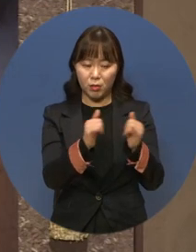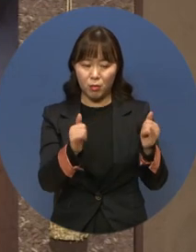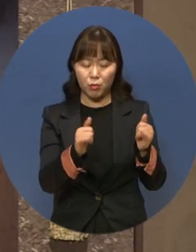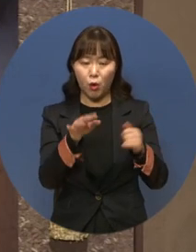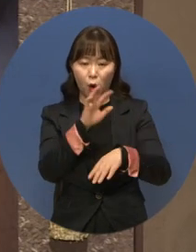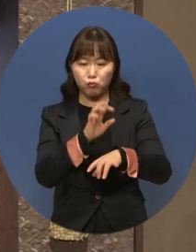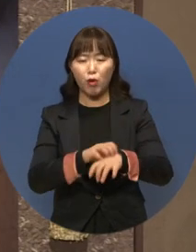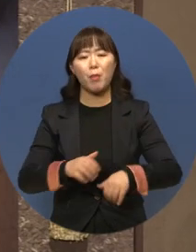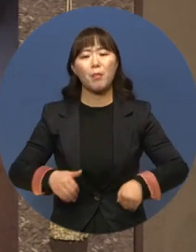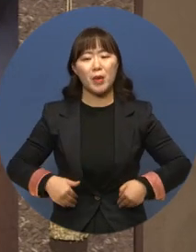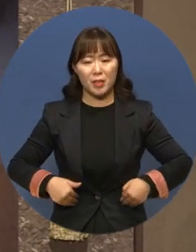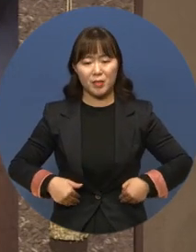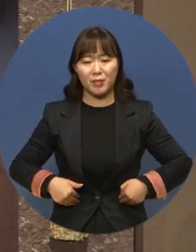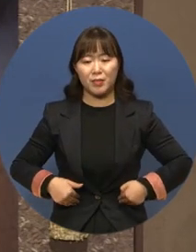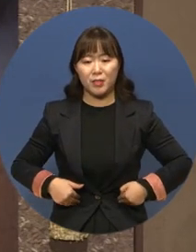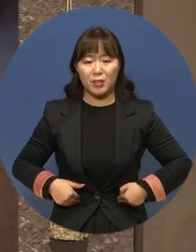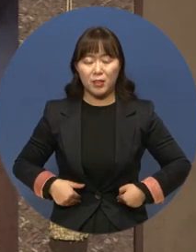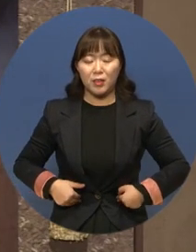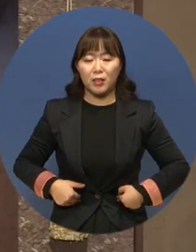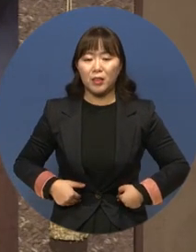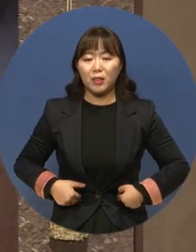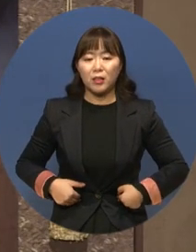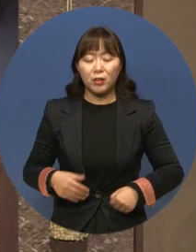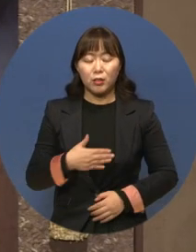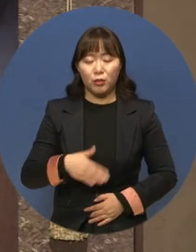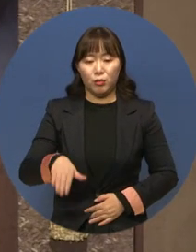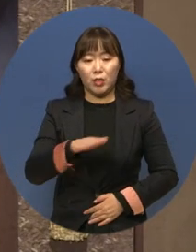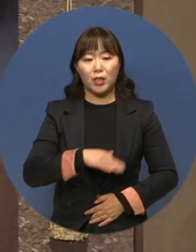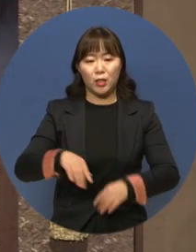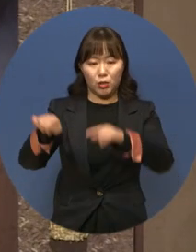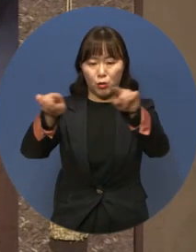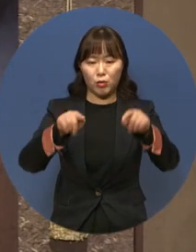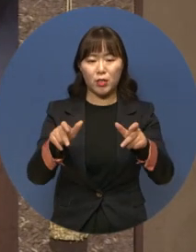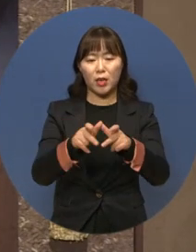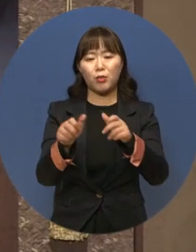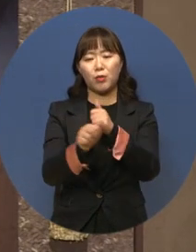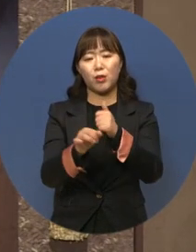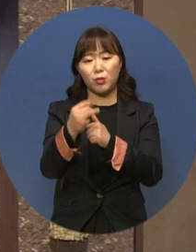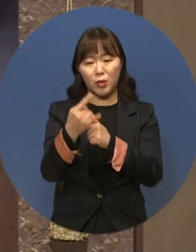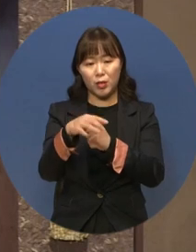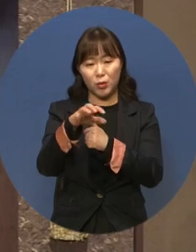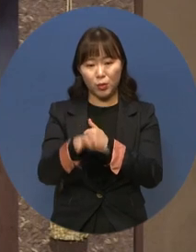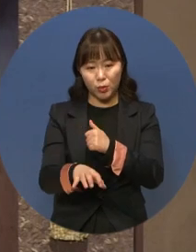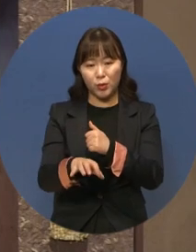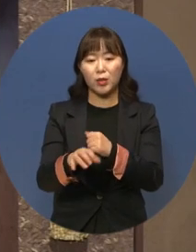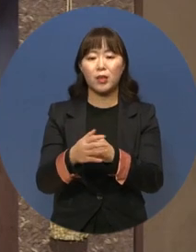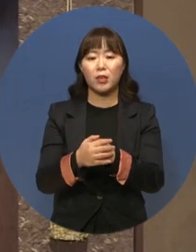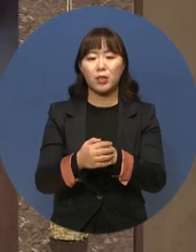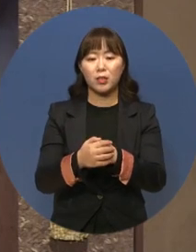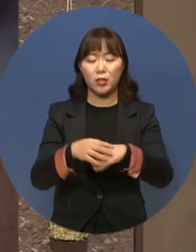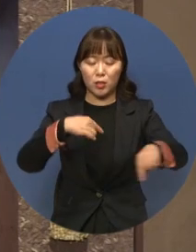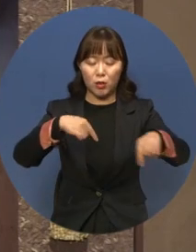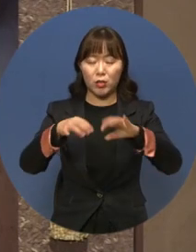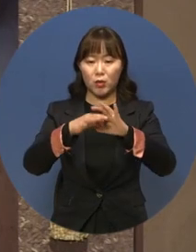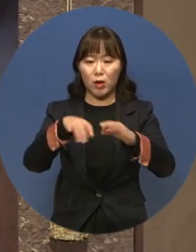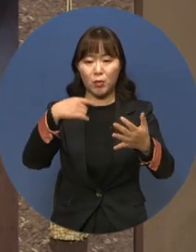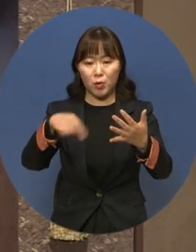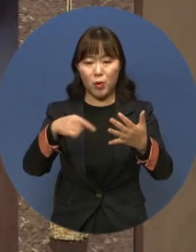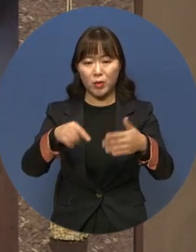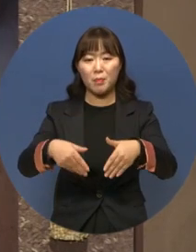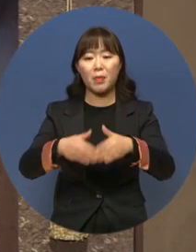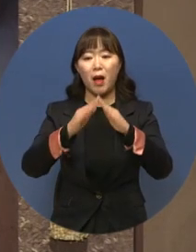트레이닝을 시켜야죠. 그래서, 저희 전국장애인위원회에서도 정치 아카데미를 개설을